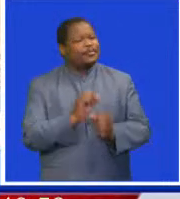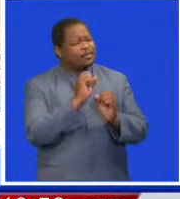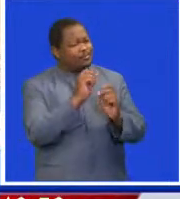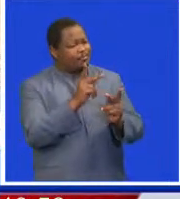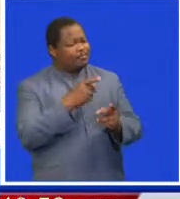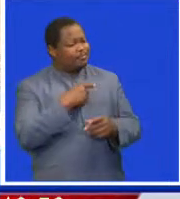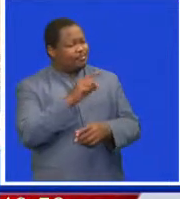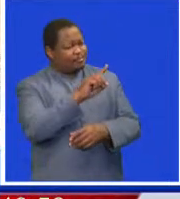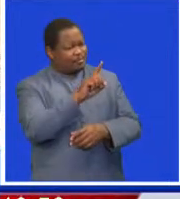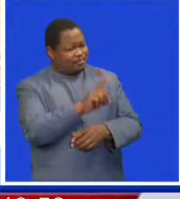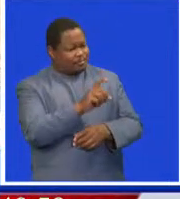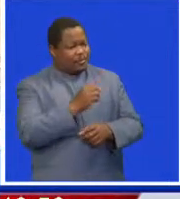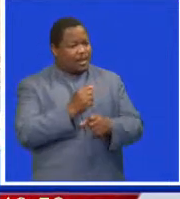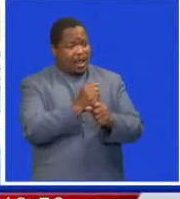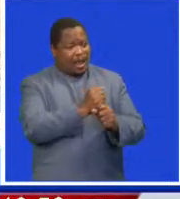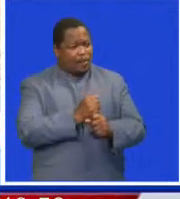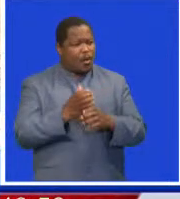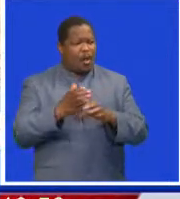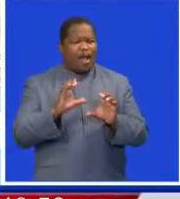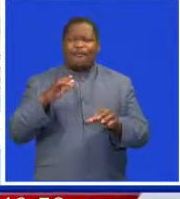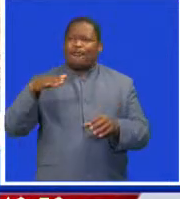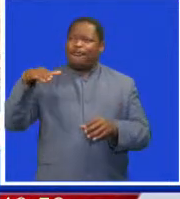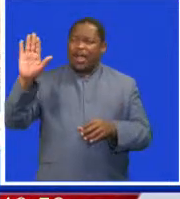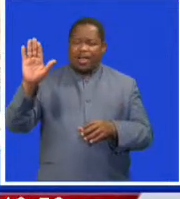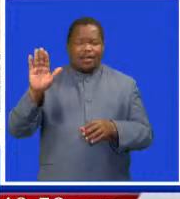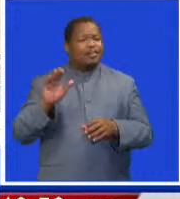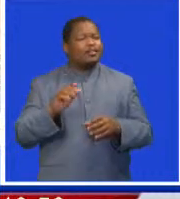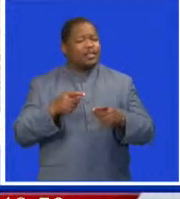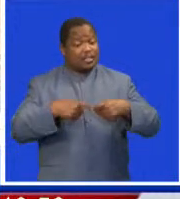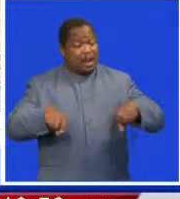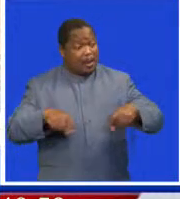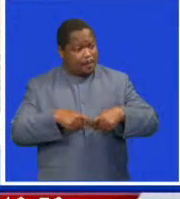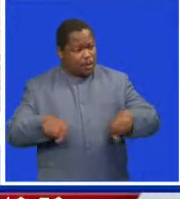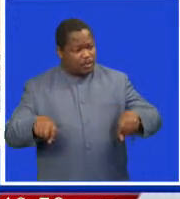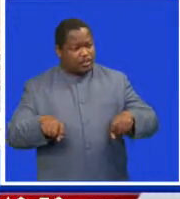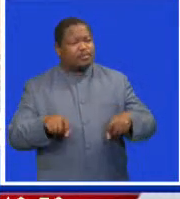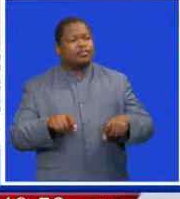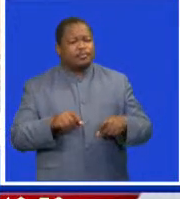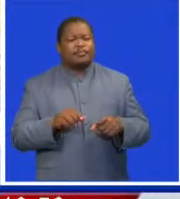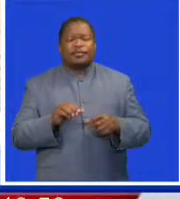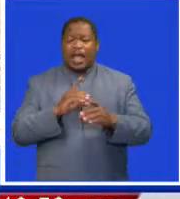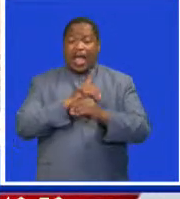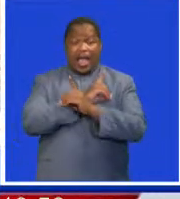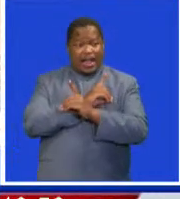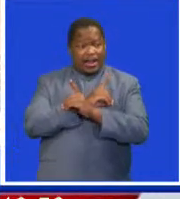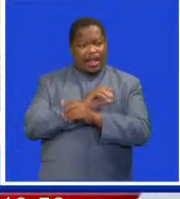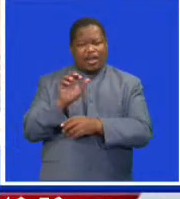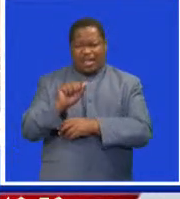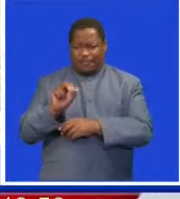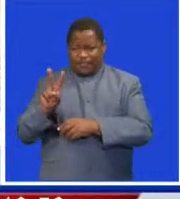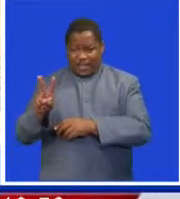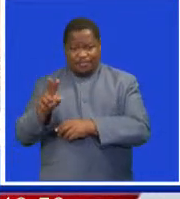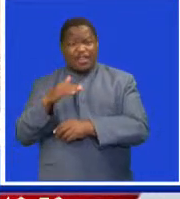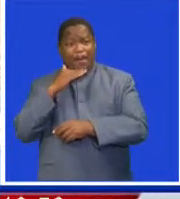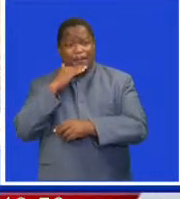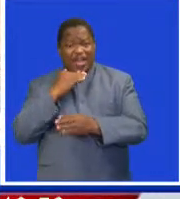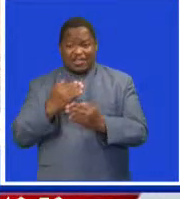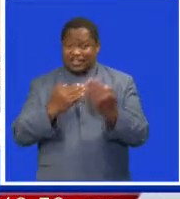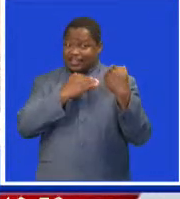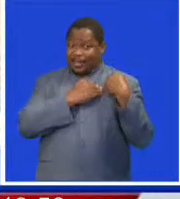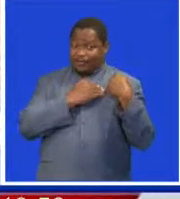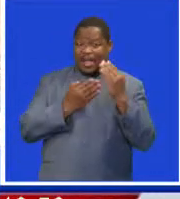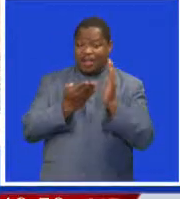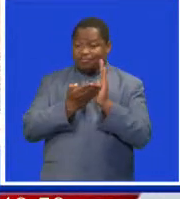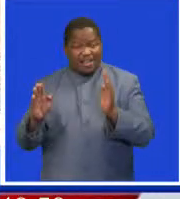kubuka le indzaba yangaphandle kwakuleli just sibuke nje ukuthi engabe vele Aston Villa engakhona yini kuyibalekela lenkemba